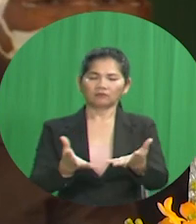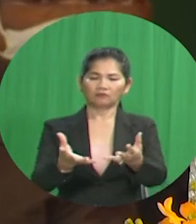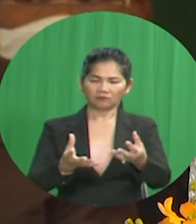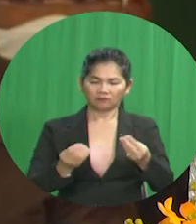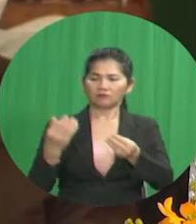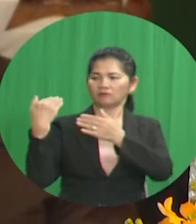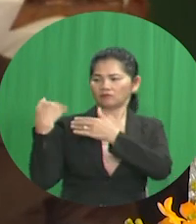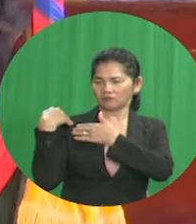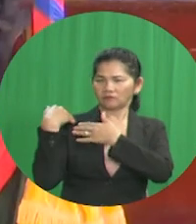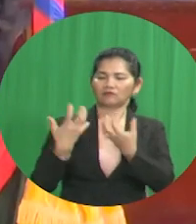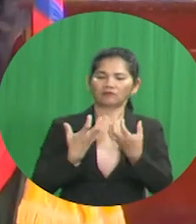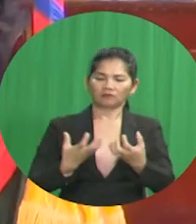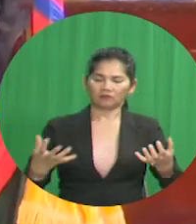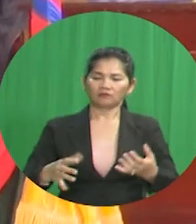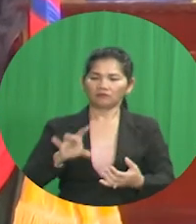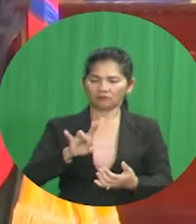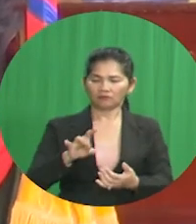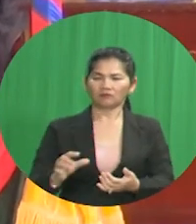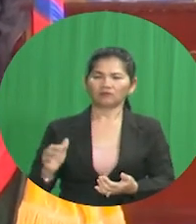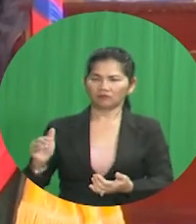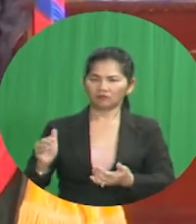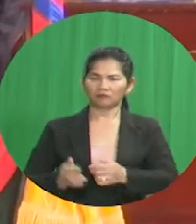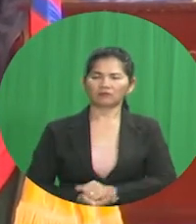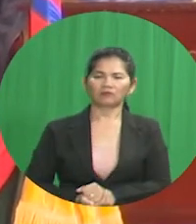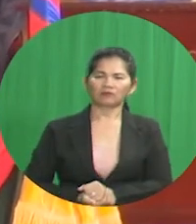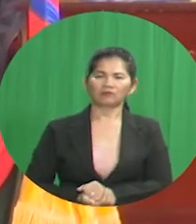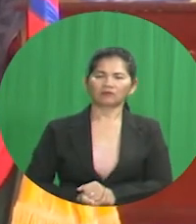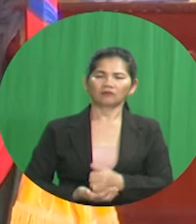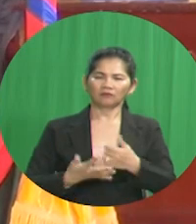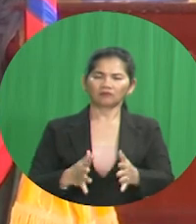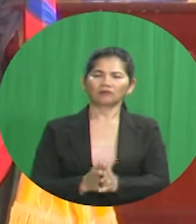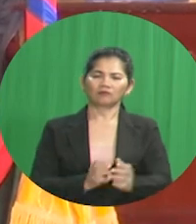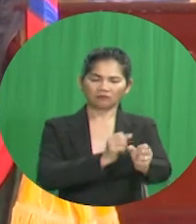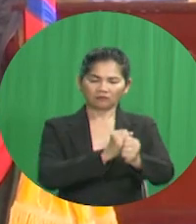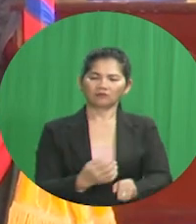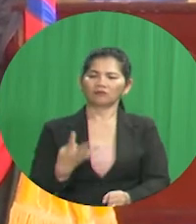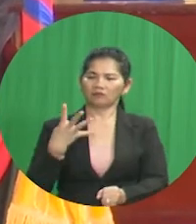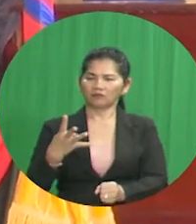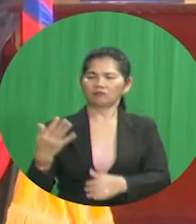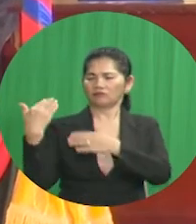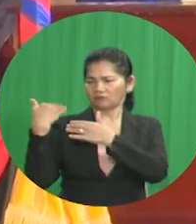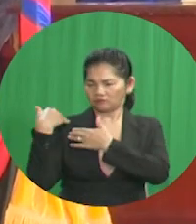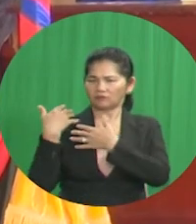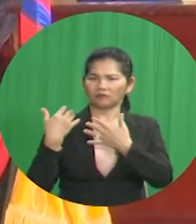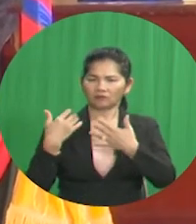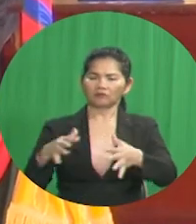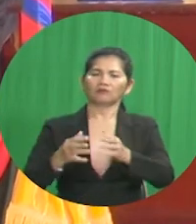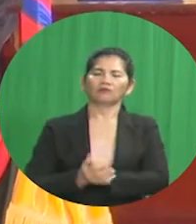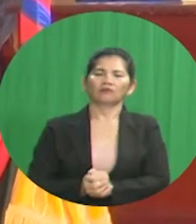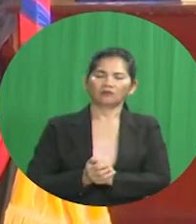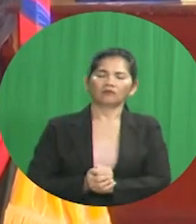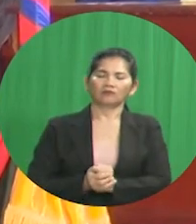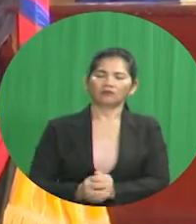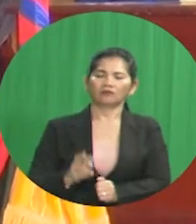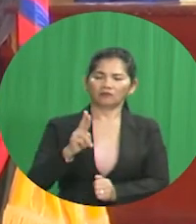បន្ទុកដឹកសម្រាប់អ្នកពាក់ស្នែងហើយយកភូមិភាគទី4ទទួលបន្ទុកដឹកខាង